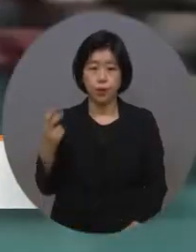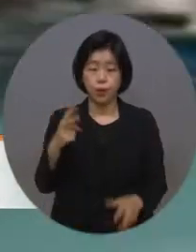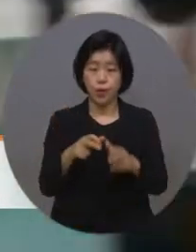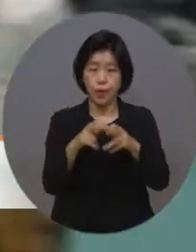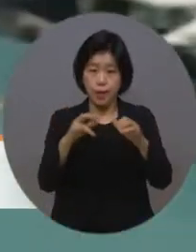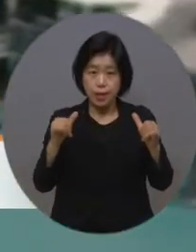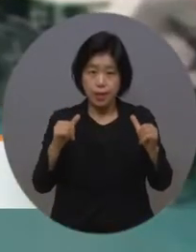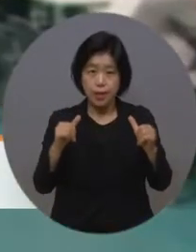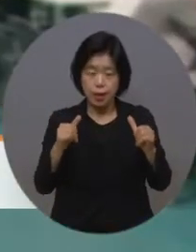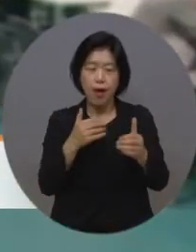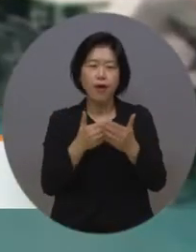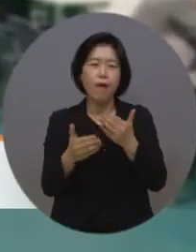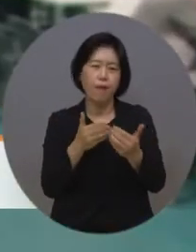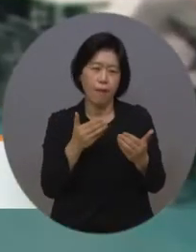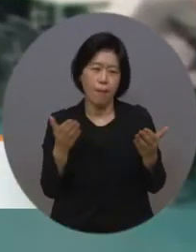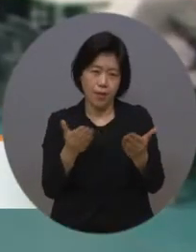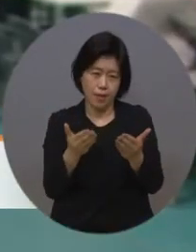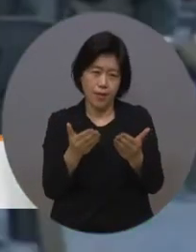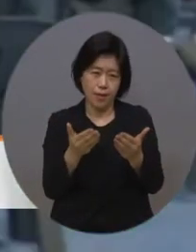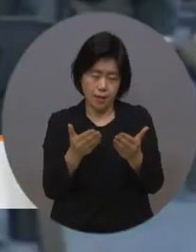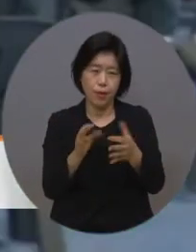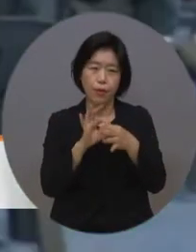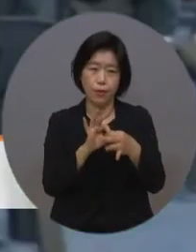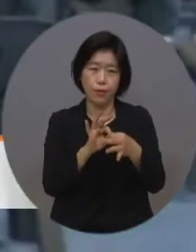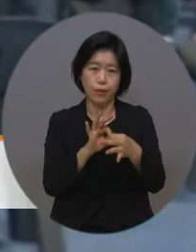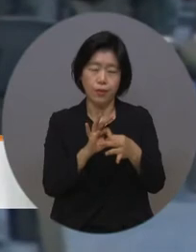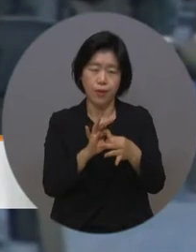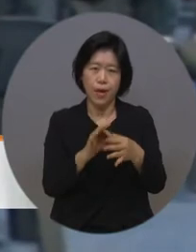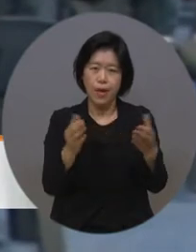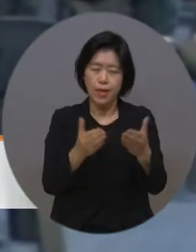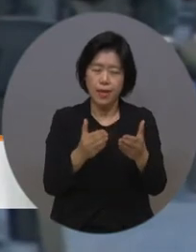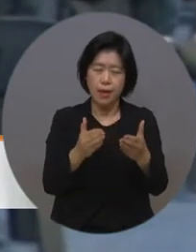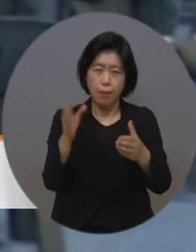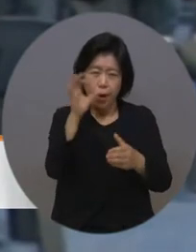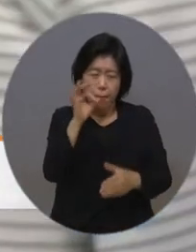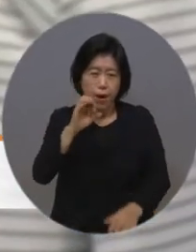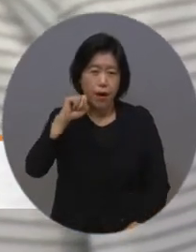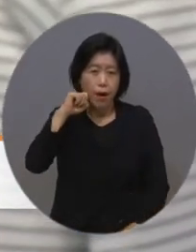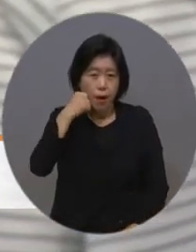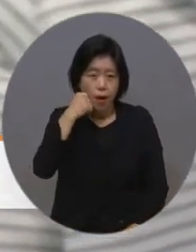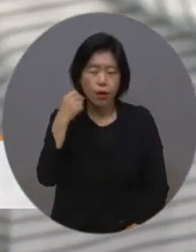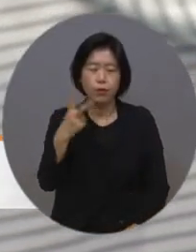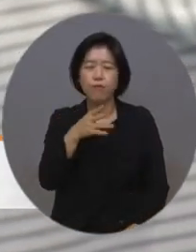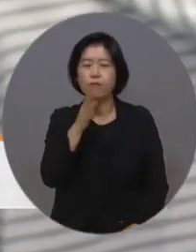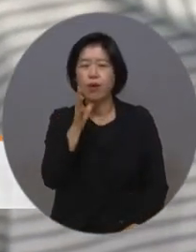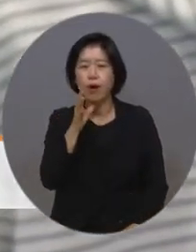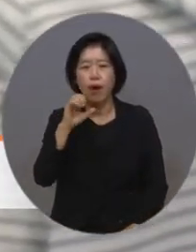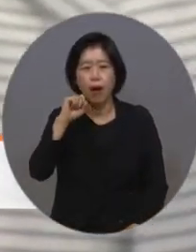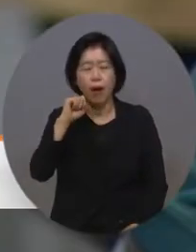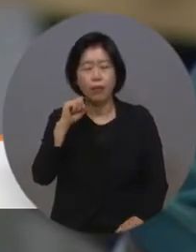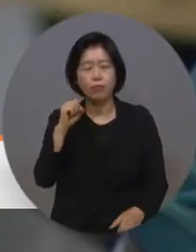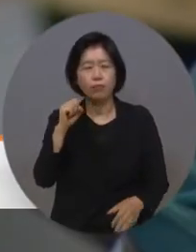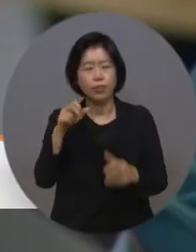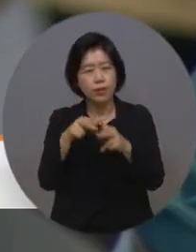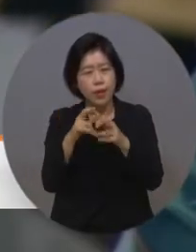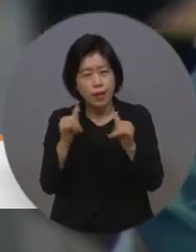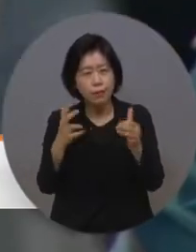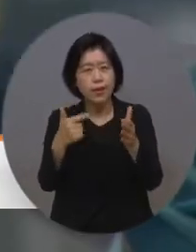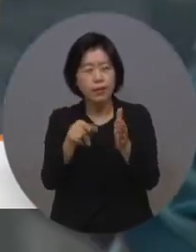장애인 인턴제 사업을 통해 취업 사각지대에 놓인 중증장애인과 장년장애인에게 인턴 기회를